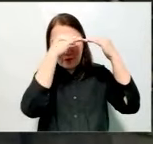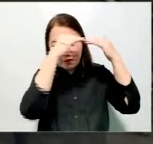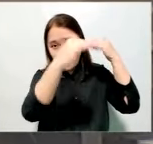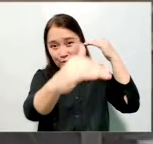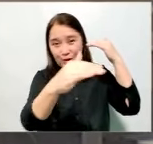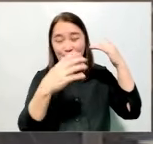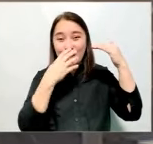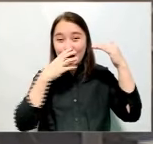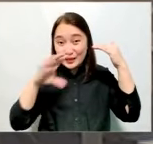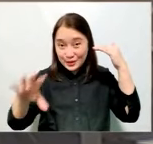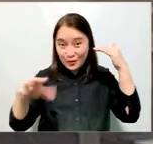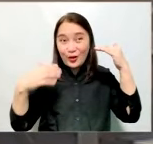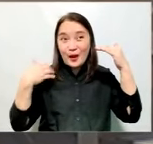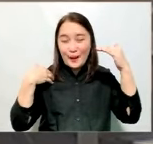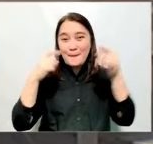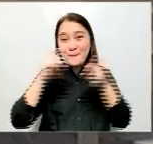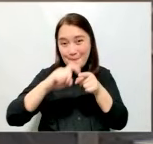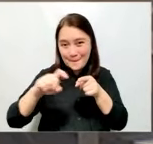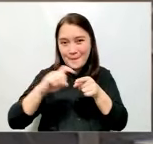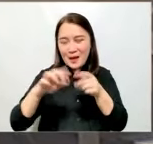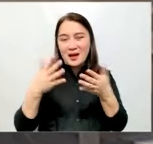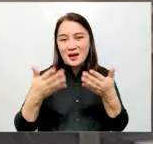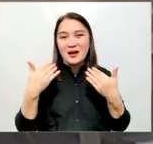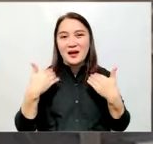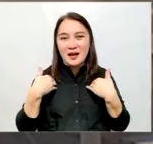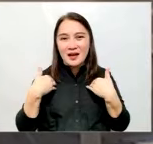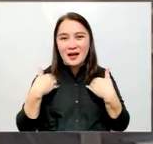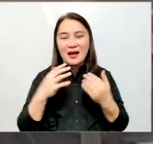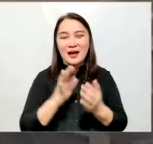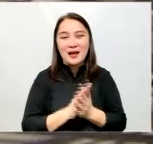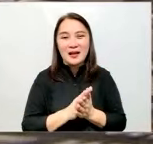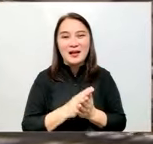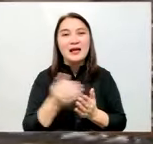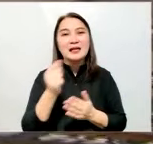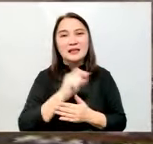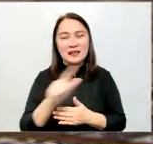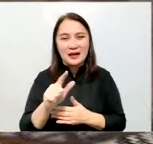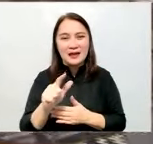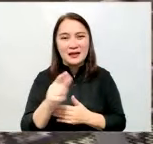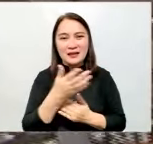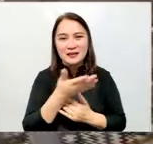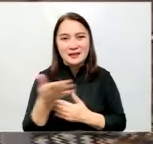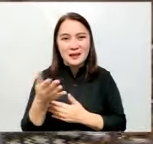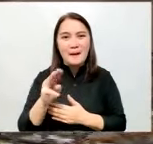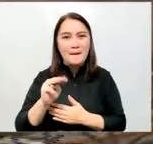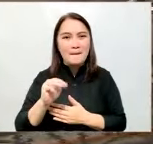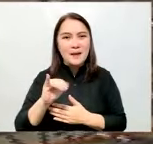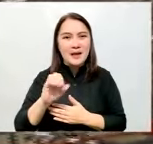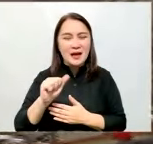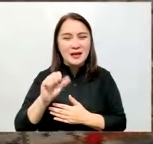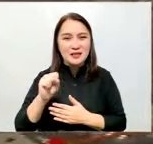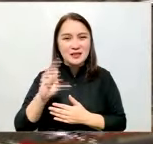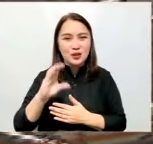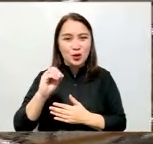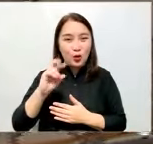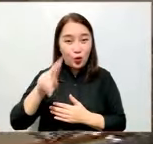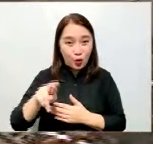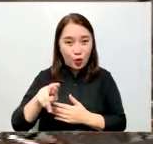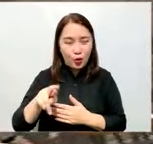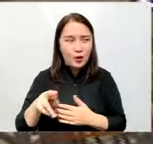Village. Proyekto ng Meralco Industrial Engineering Services Corporation o MIESCOR at Korean company na Sochang